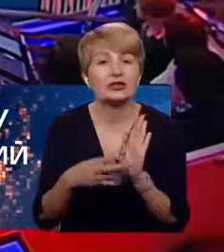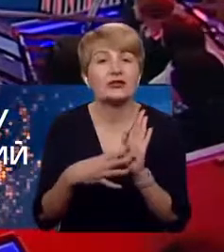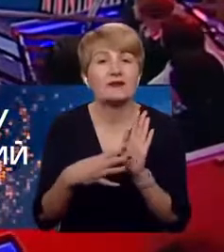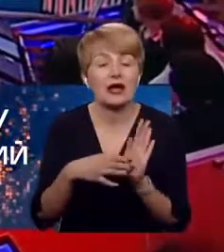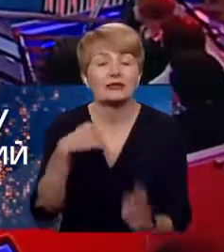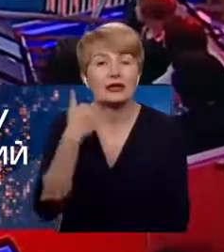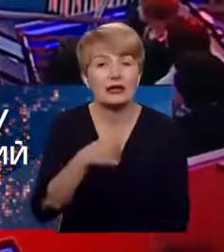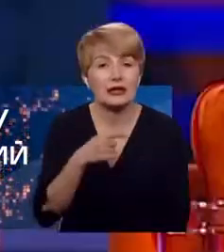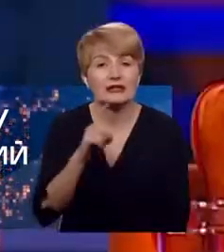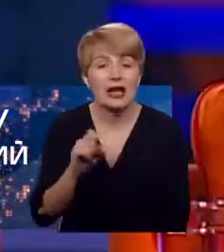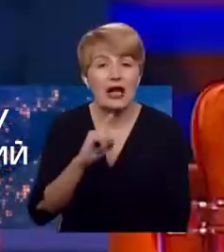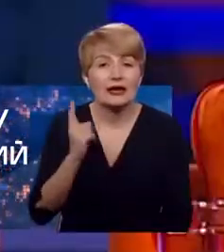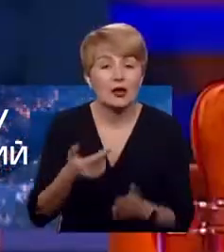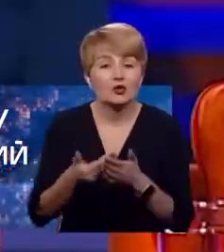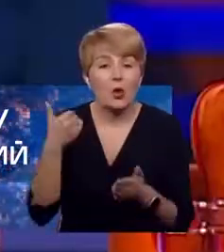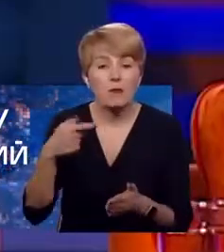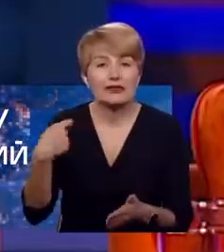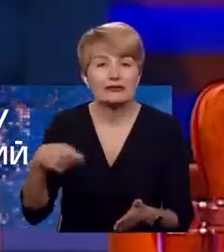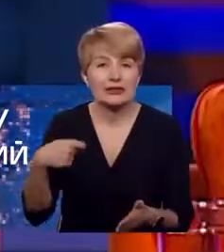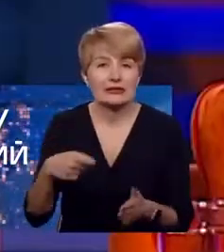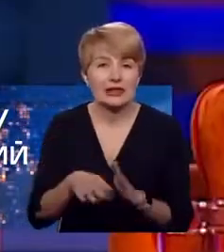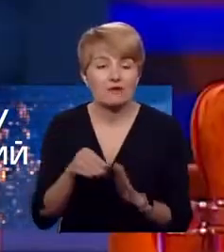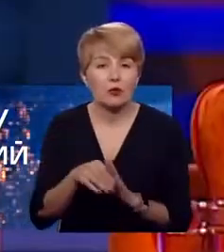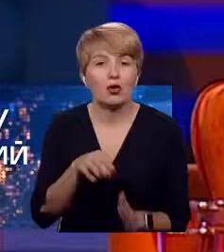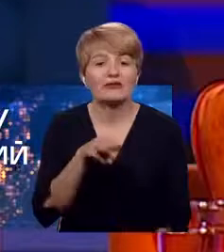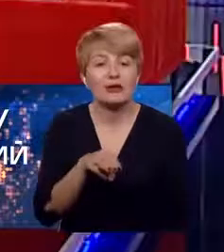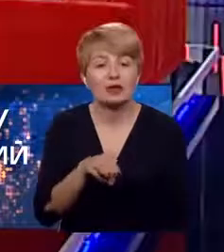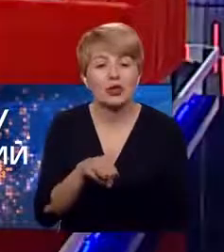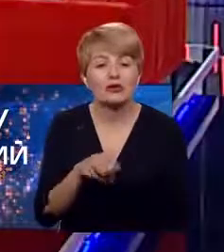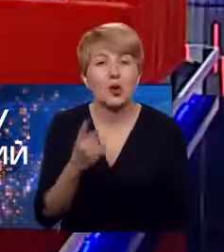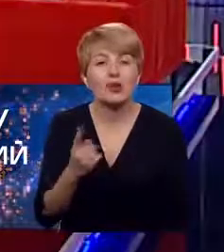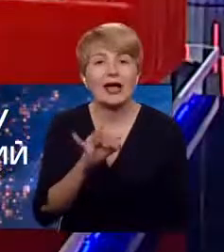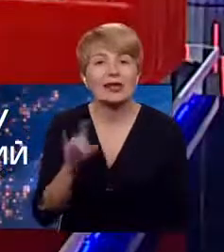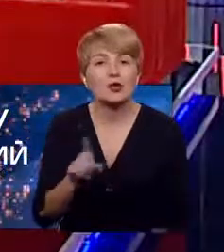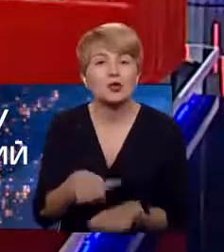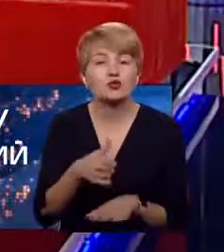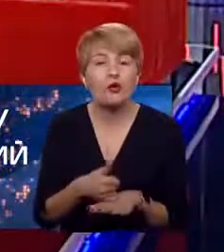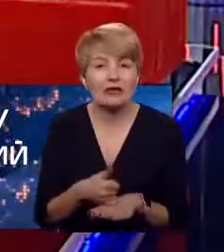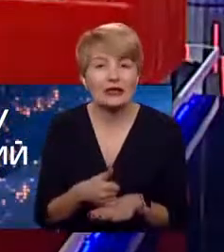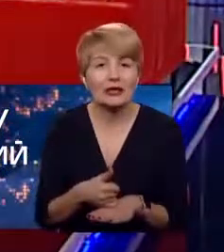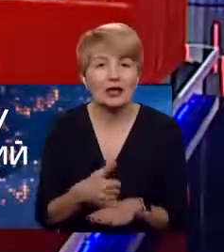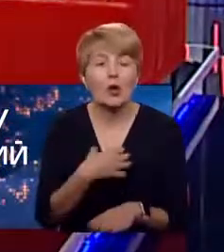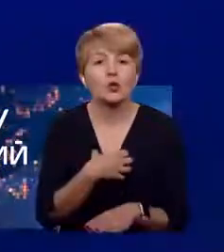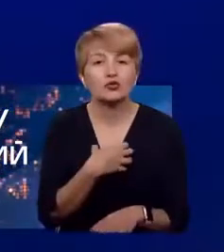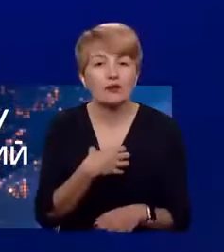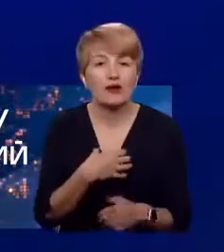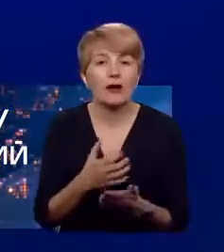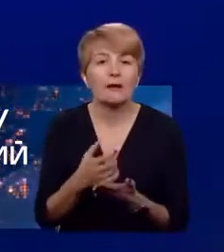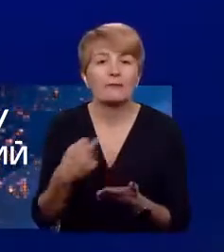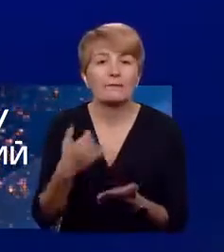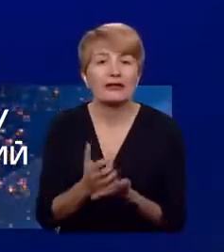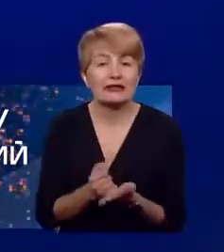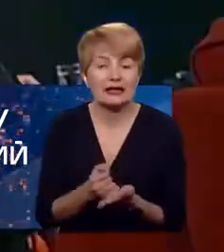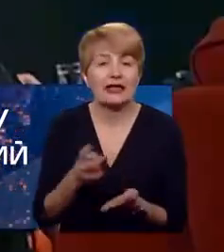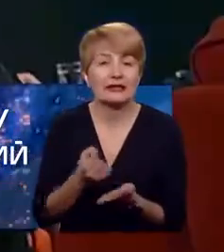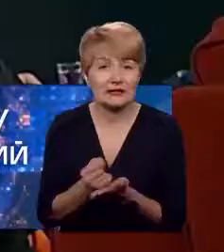2009 рік. За рік до президентських виборів. Тимошенко – одна із основних ключових претендентів на пост президента